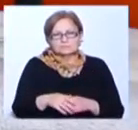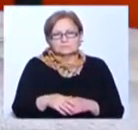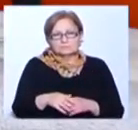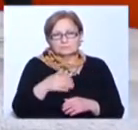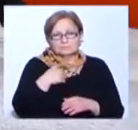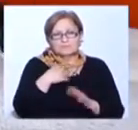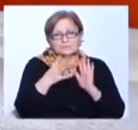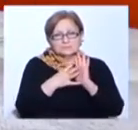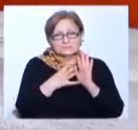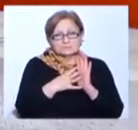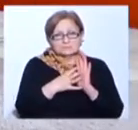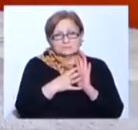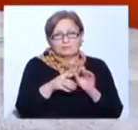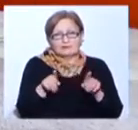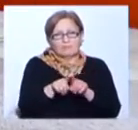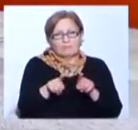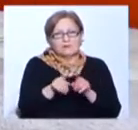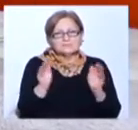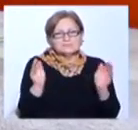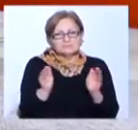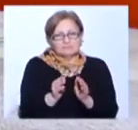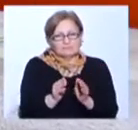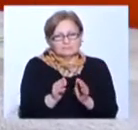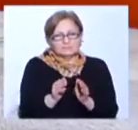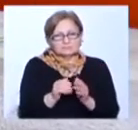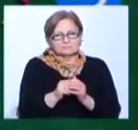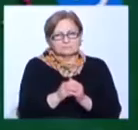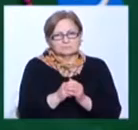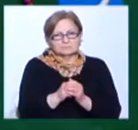მე 9-იანს მაინც დავაპატარავებ.